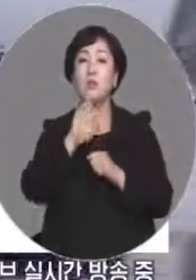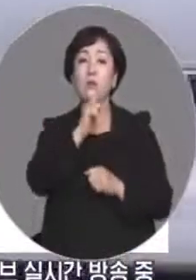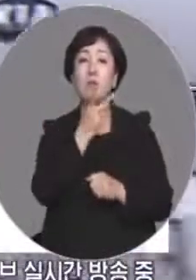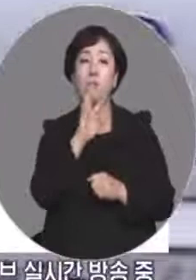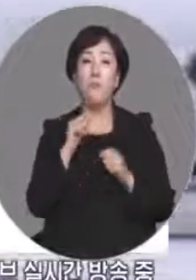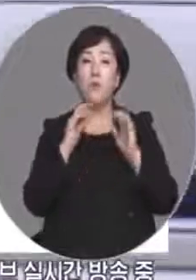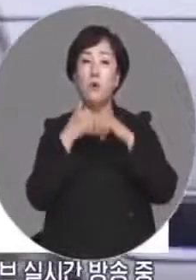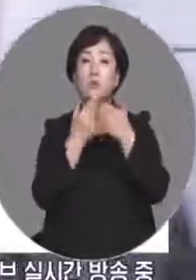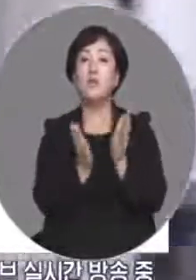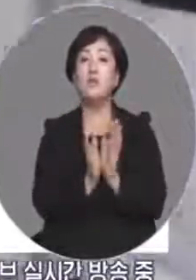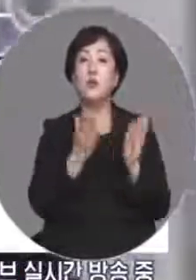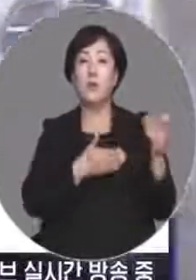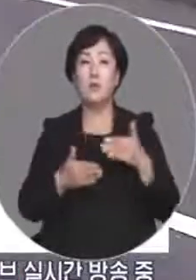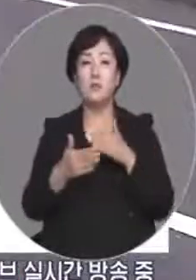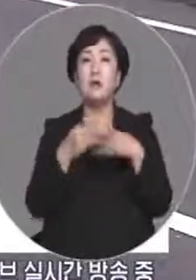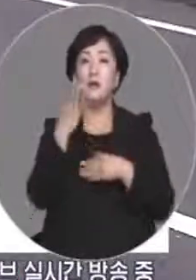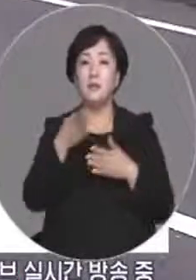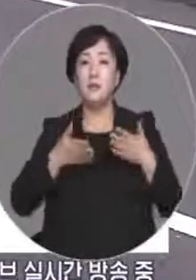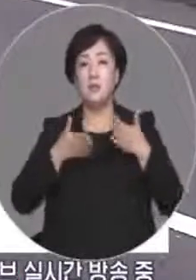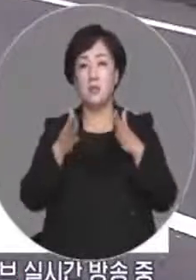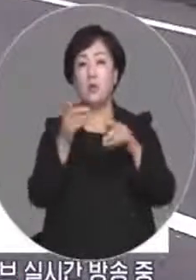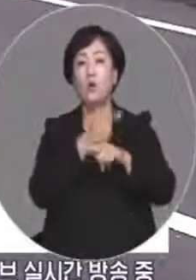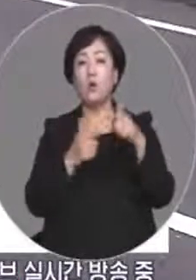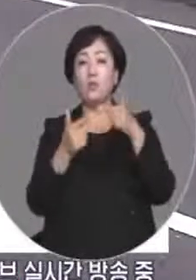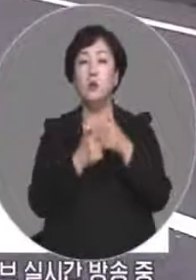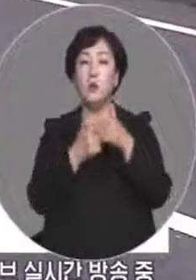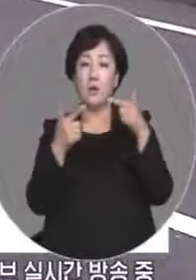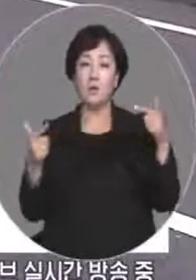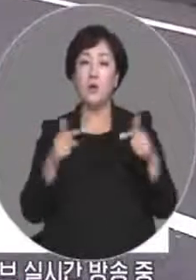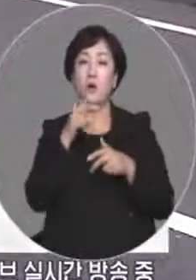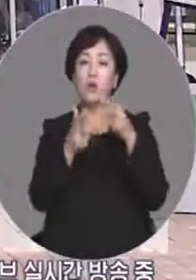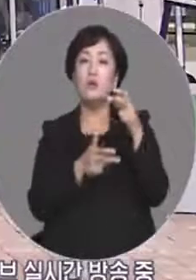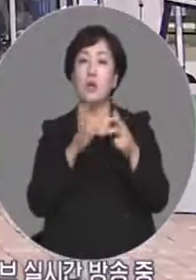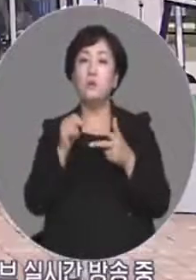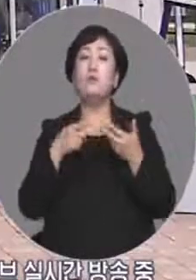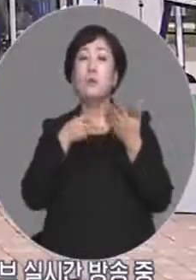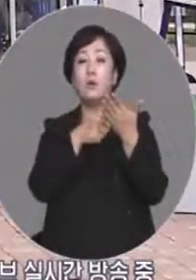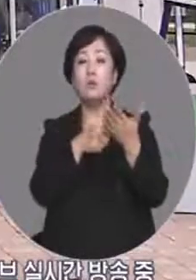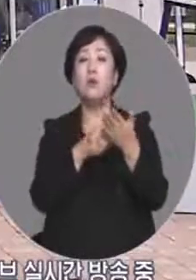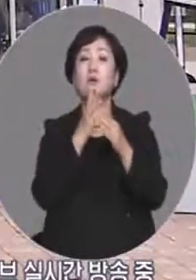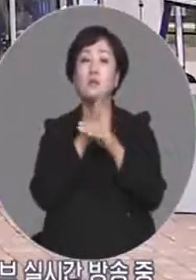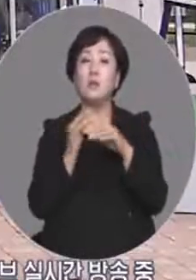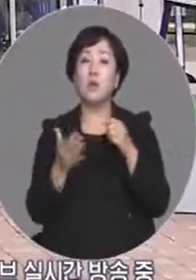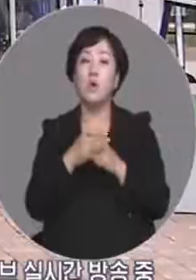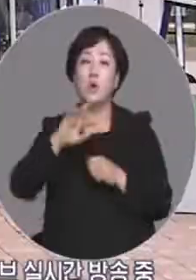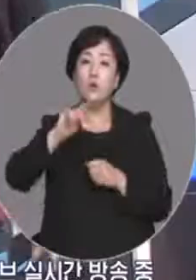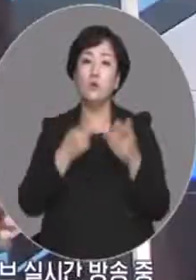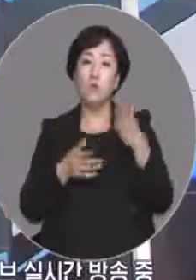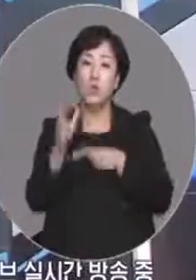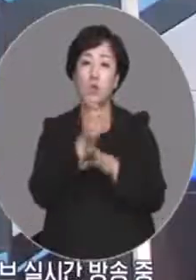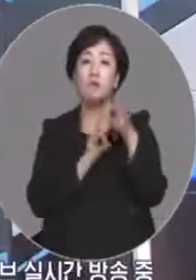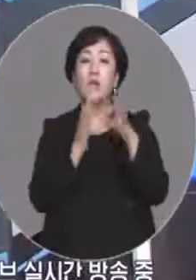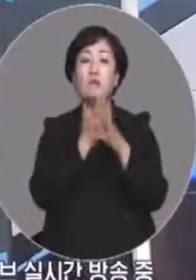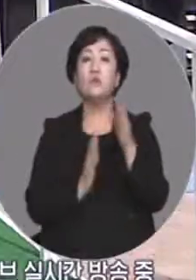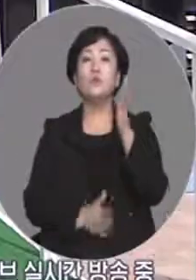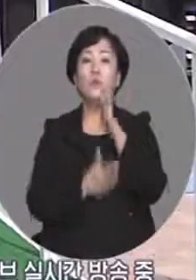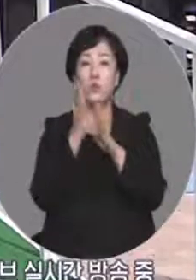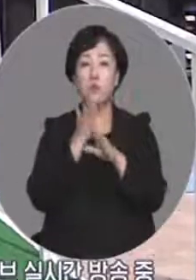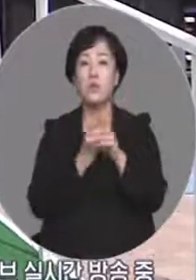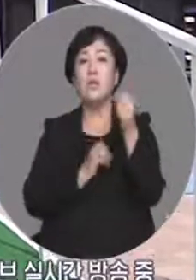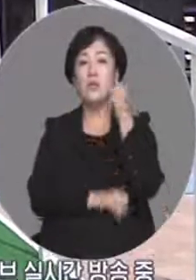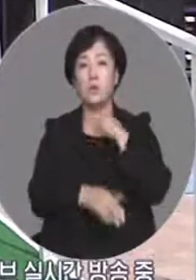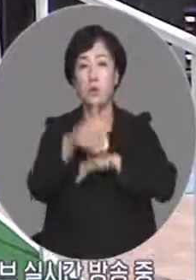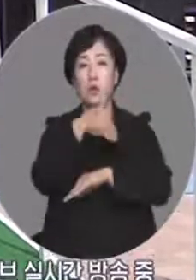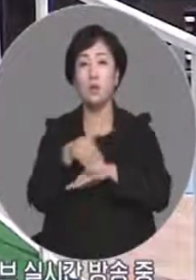국가산단 진입도로 4차로 확장 공사비도 처음으로 담겼습니다. 수소경제 중심 도시를 위한 기반